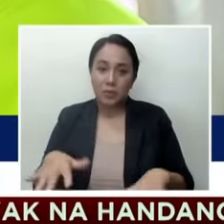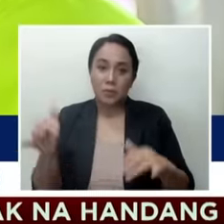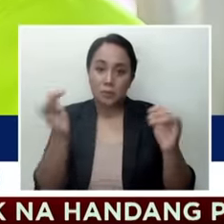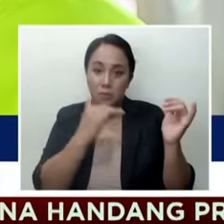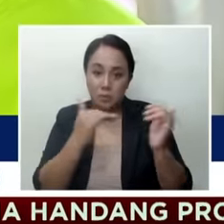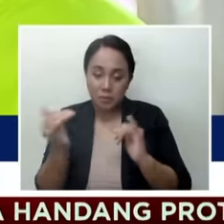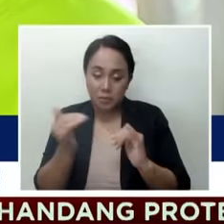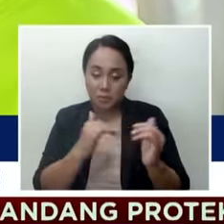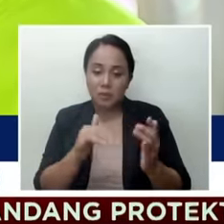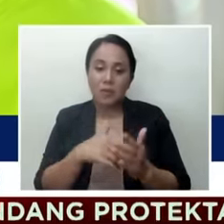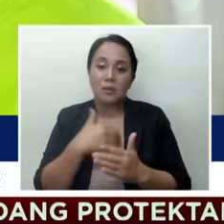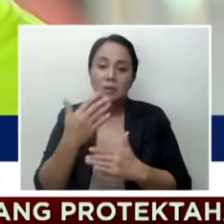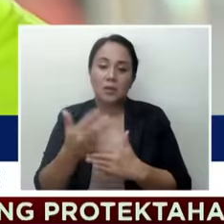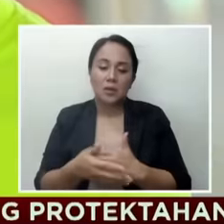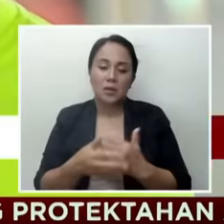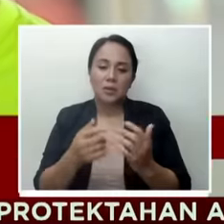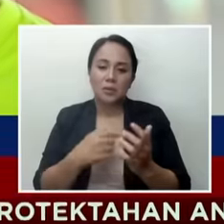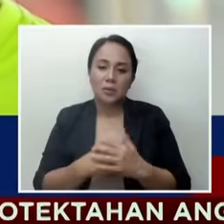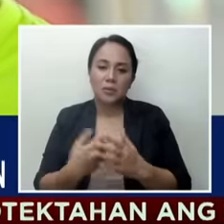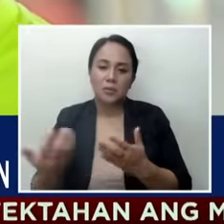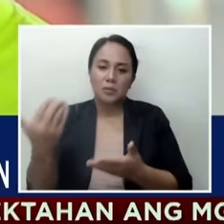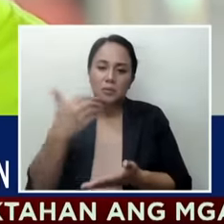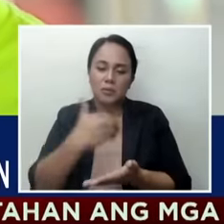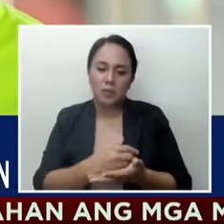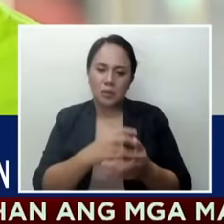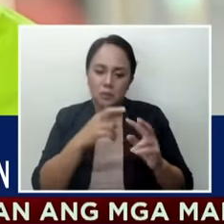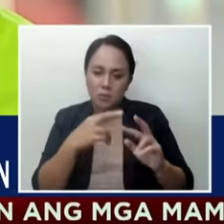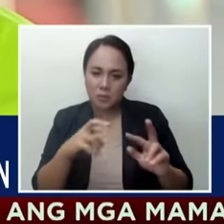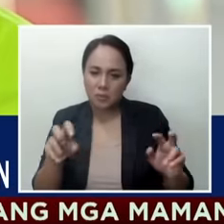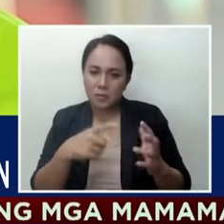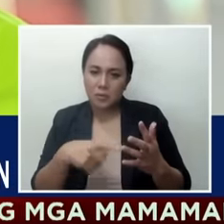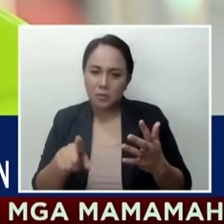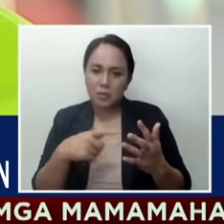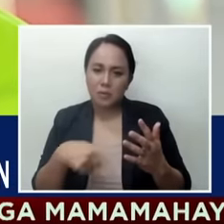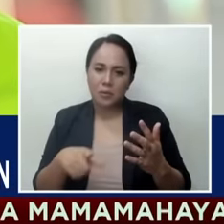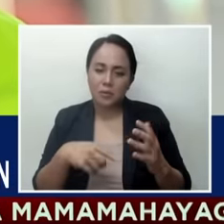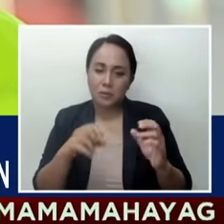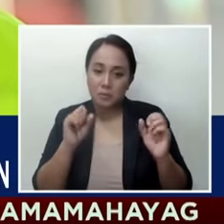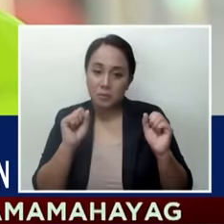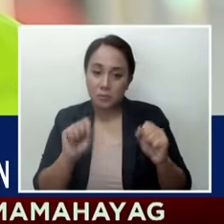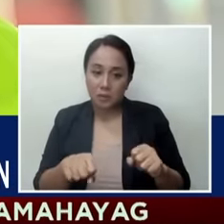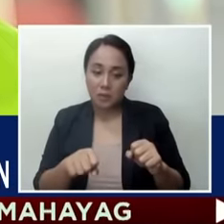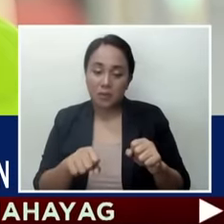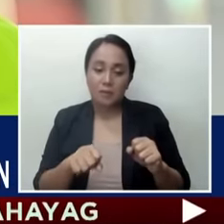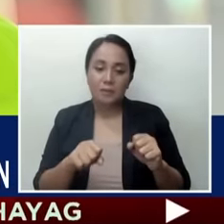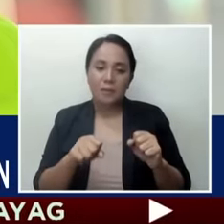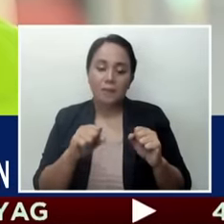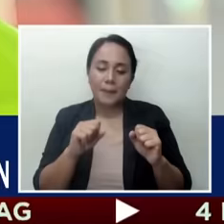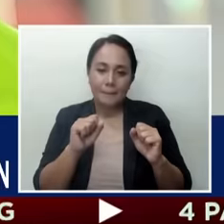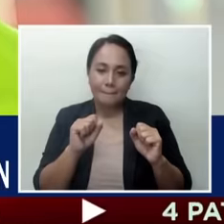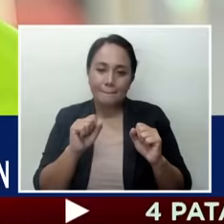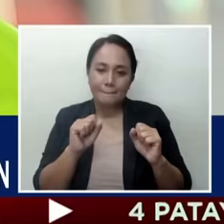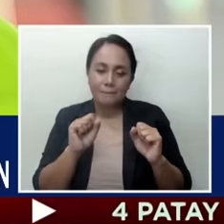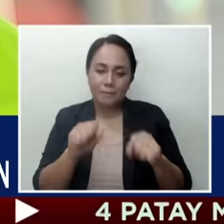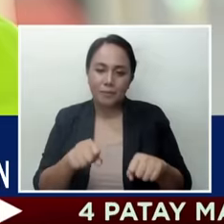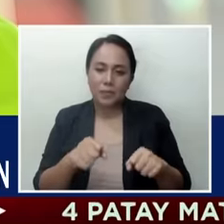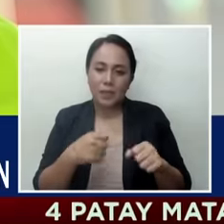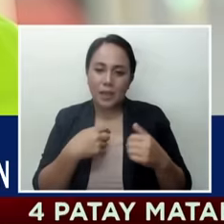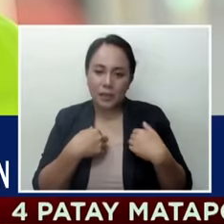may nagpasyal dito na si Norby, chinik dito kung may potential ba na lagyan